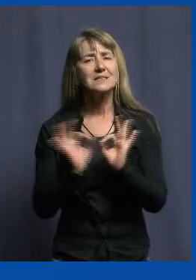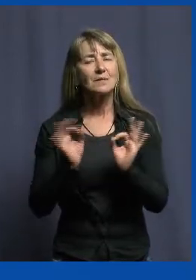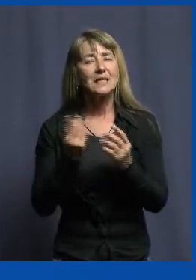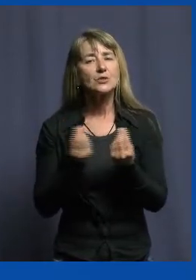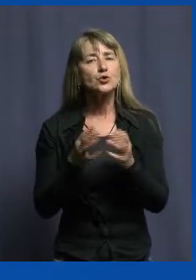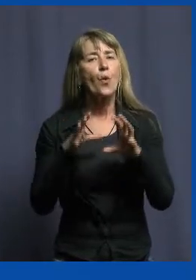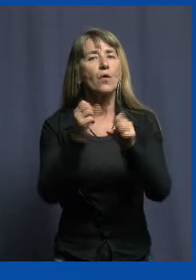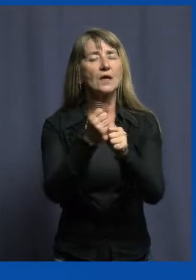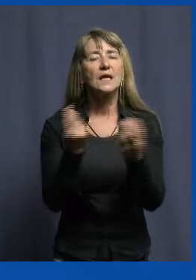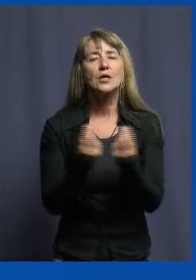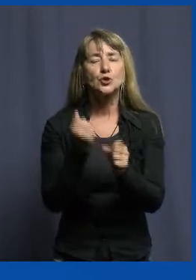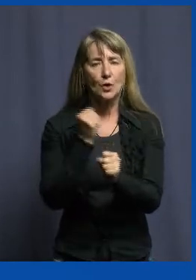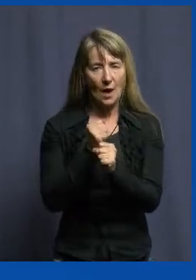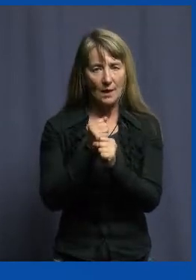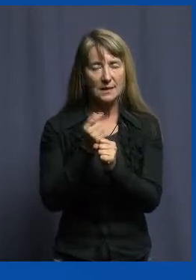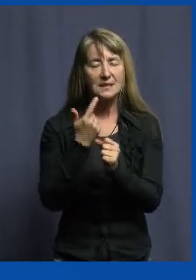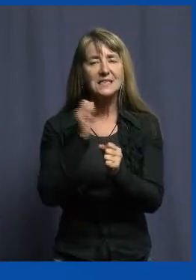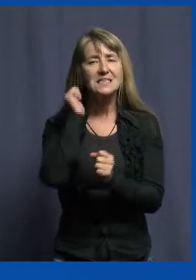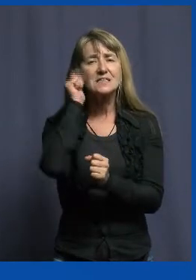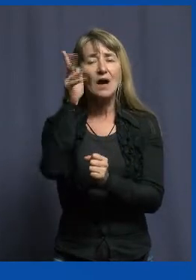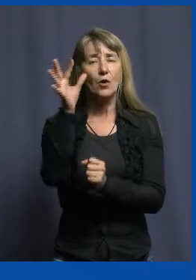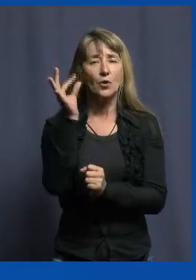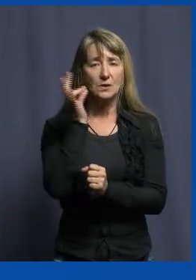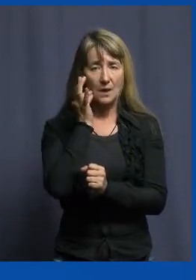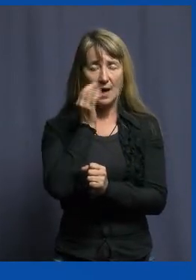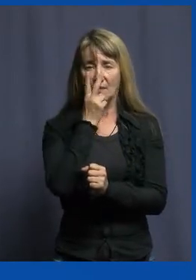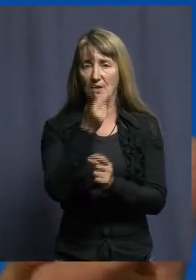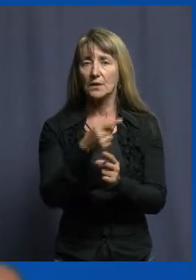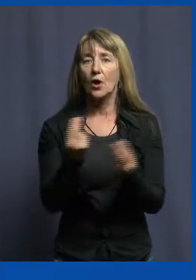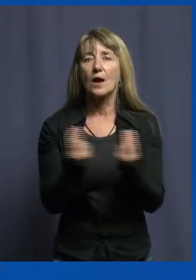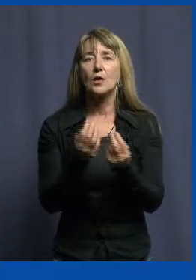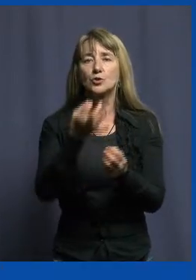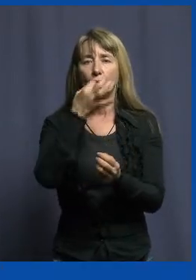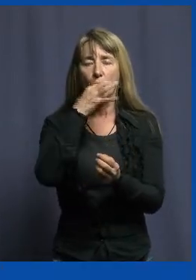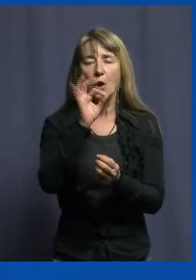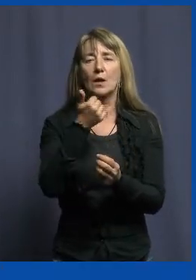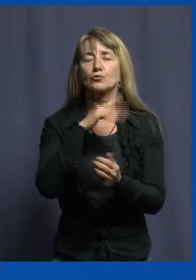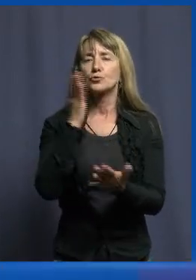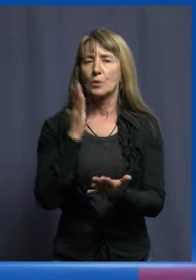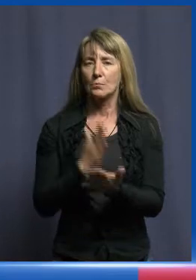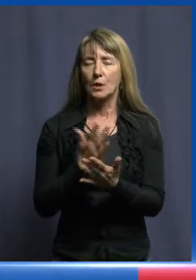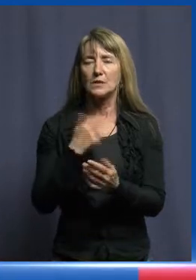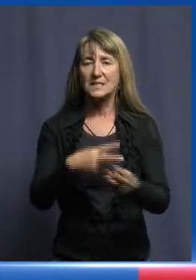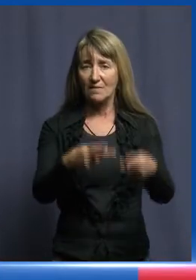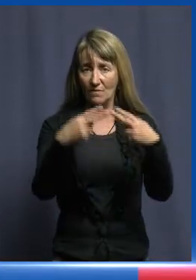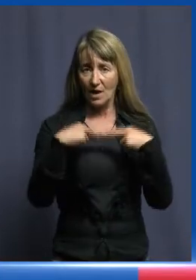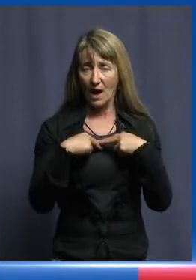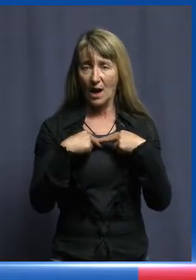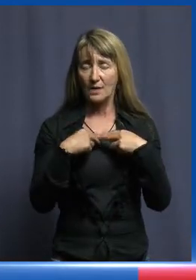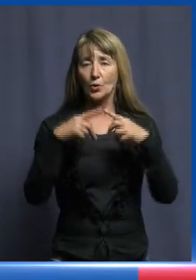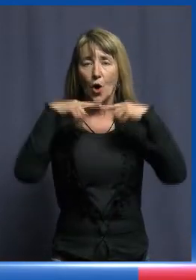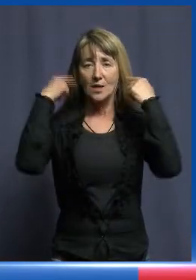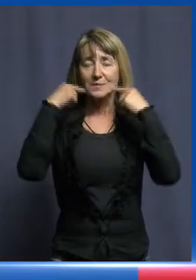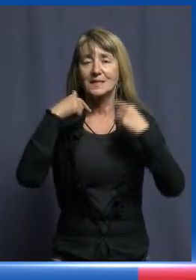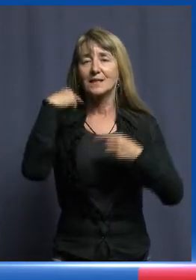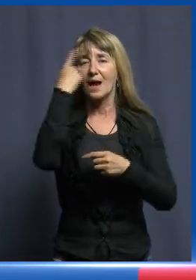nešto uhvatite, da nešto radite, da se svakog dana vidi da je to nešto bolje nego što je bilo, da se vrate malo osmisli na